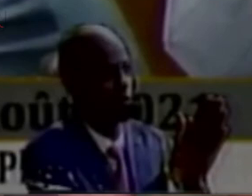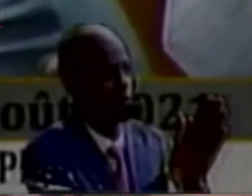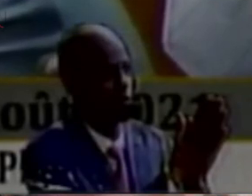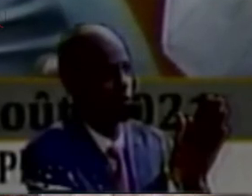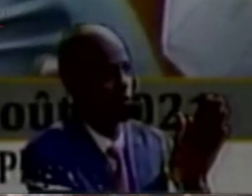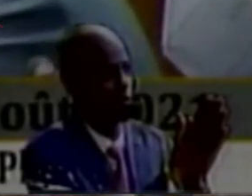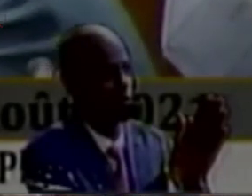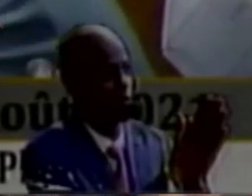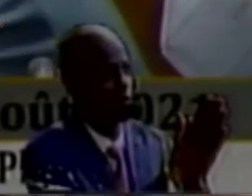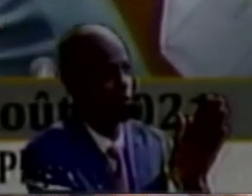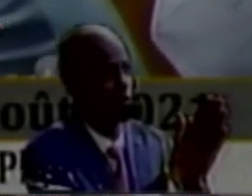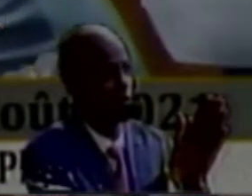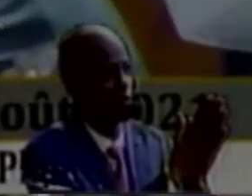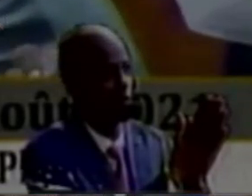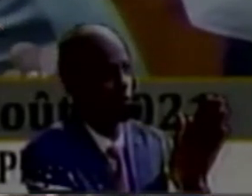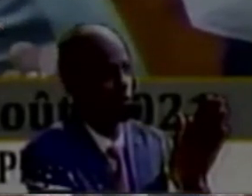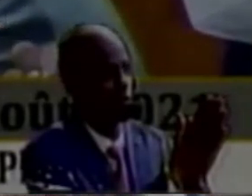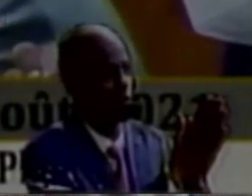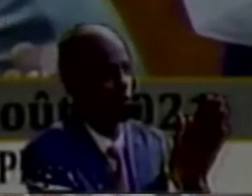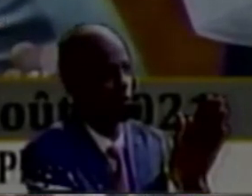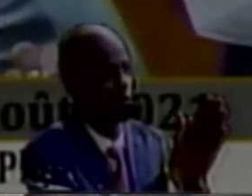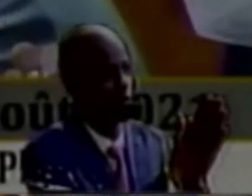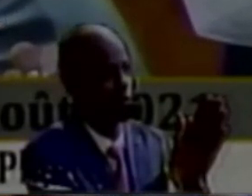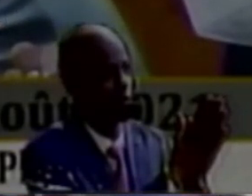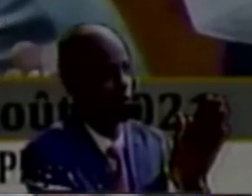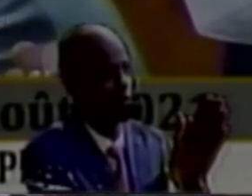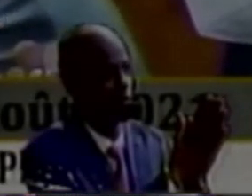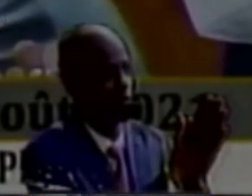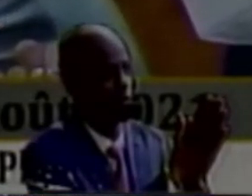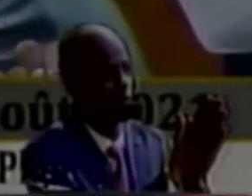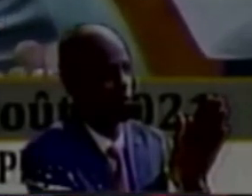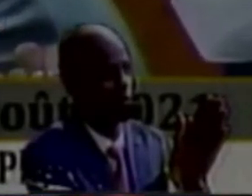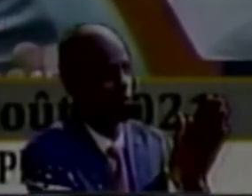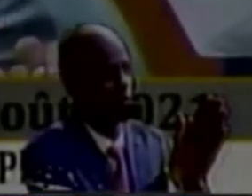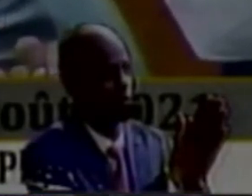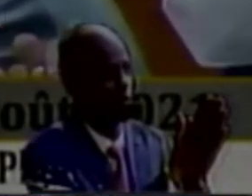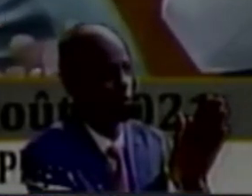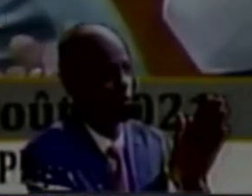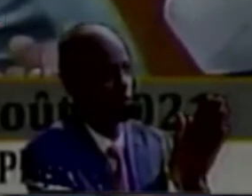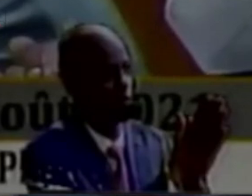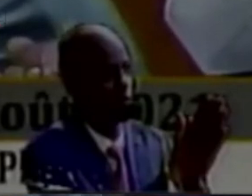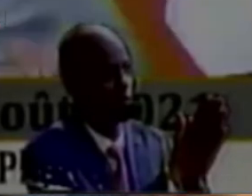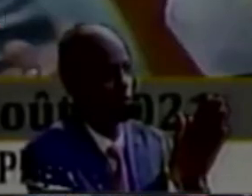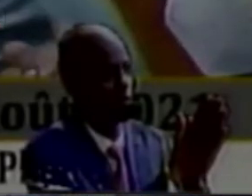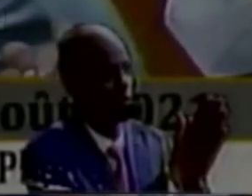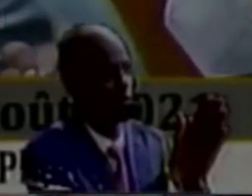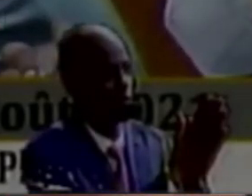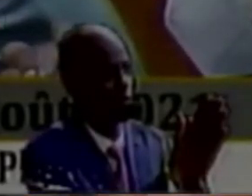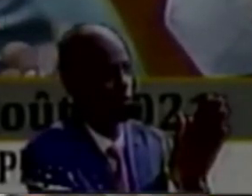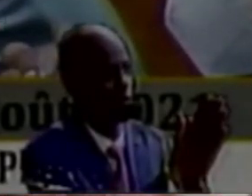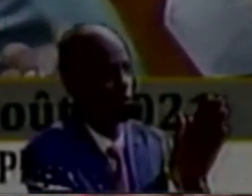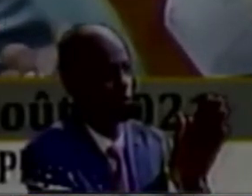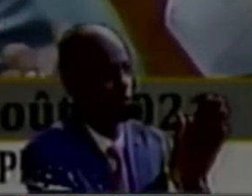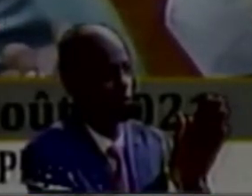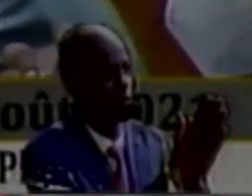du 14 août 2021. Qu'elles aient la force nécessaire et retrouvent le courage de se